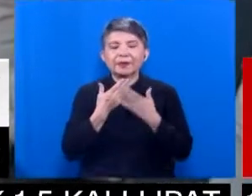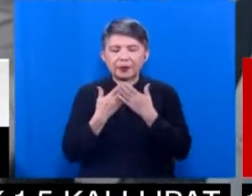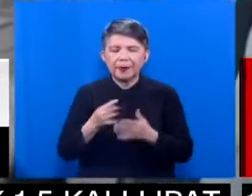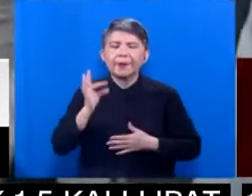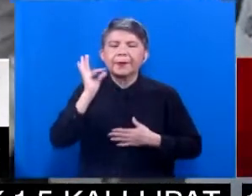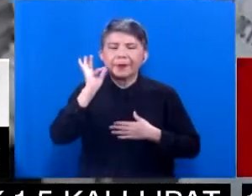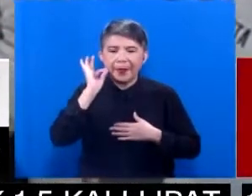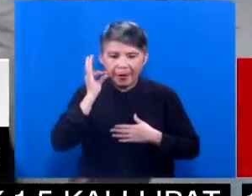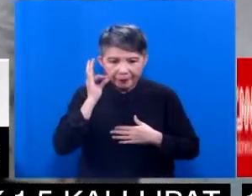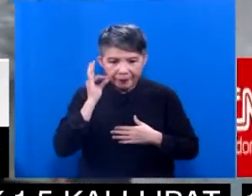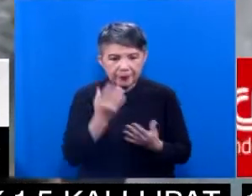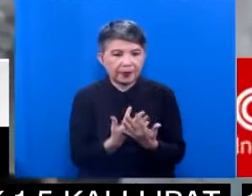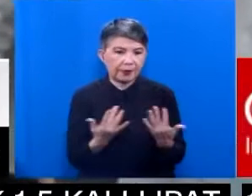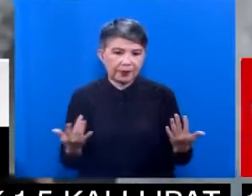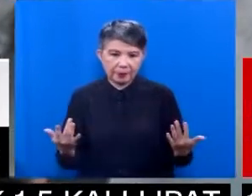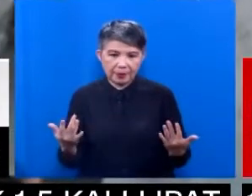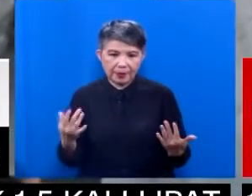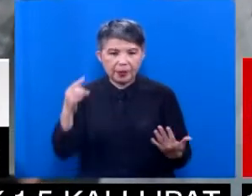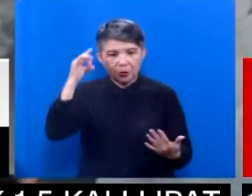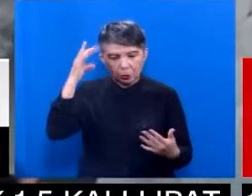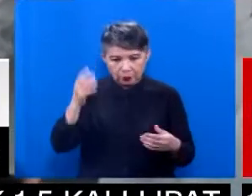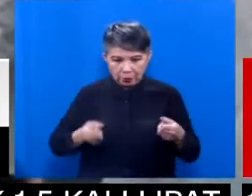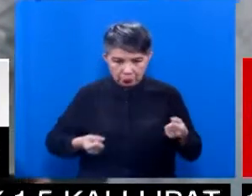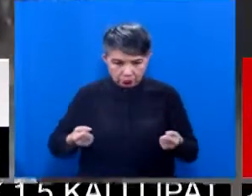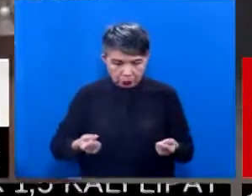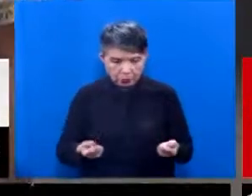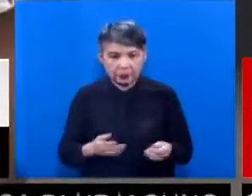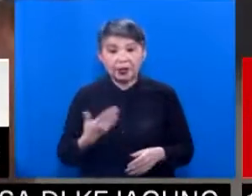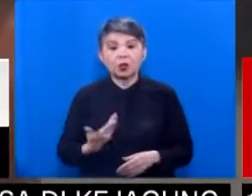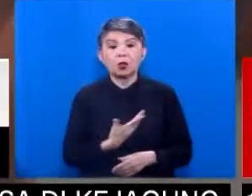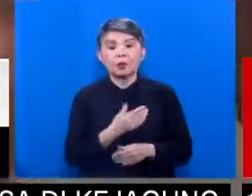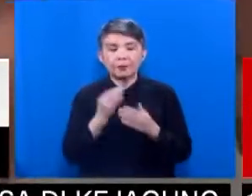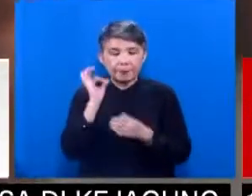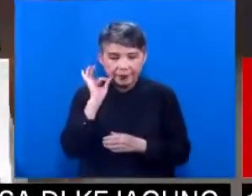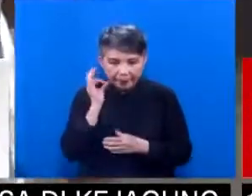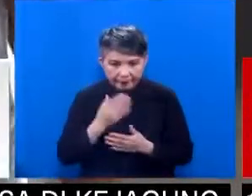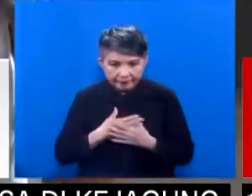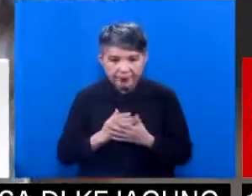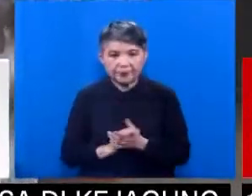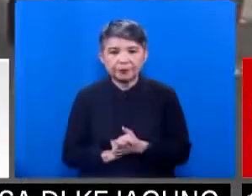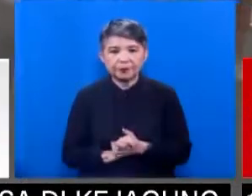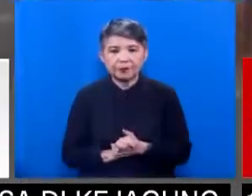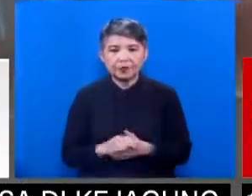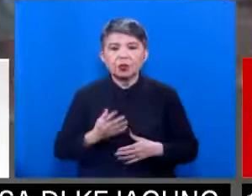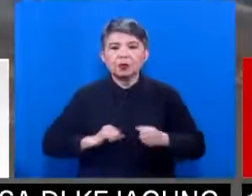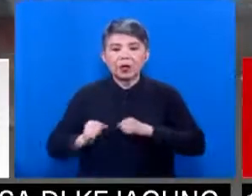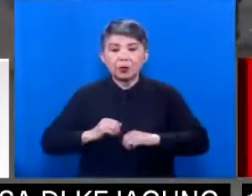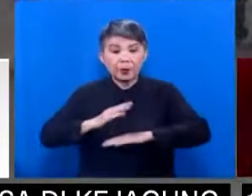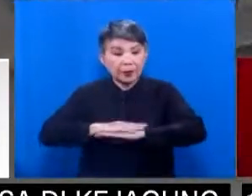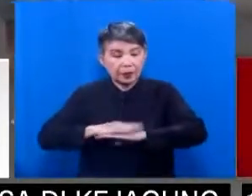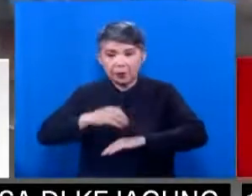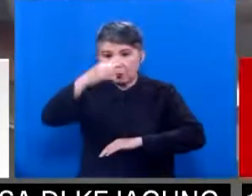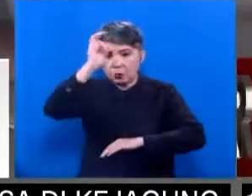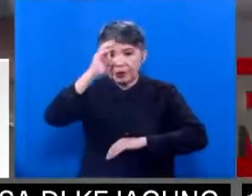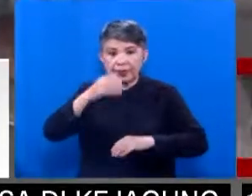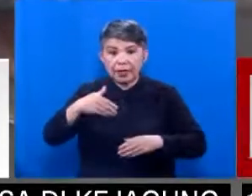permohonan maaf kepada rekan-rekan, khususnya kepada Mas Lambang. Pandu menambahkan telah melakukan mediasi antara polisi